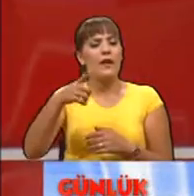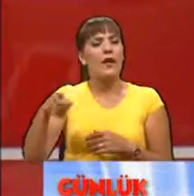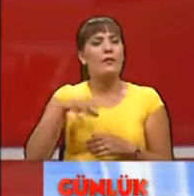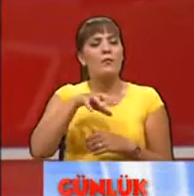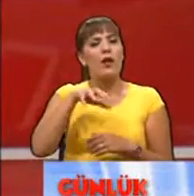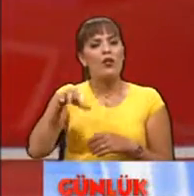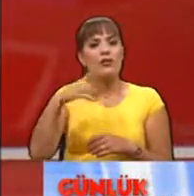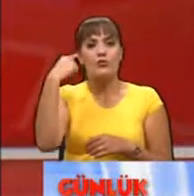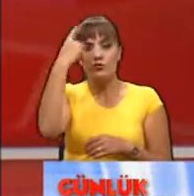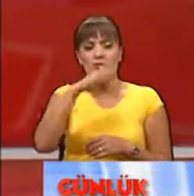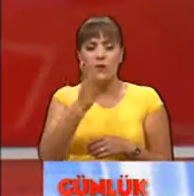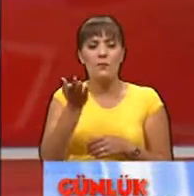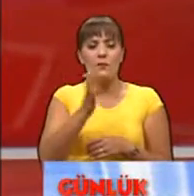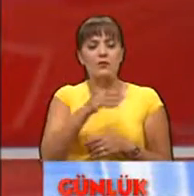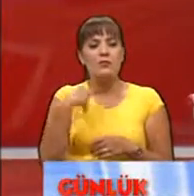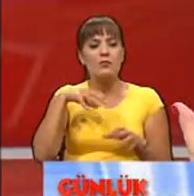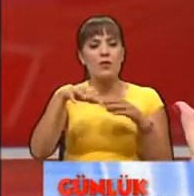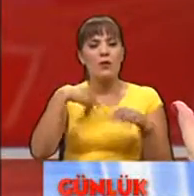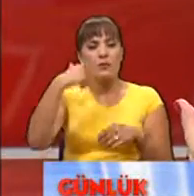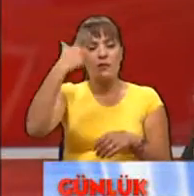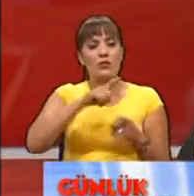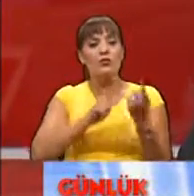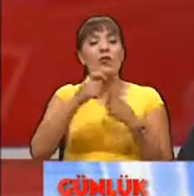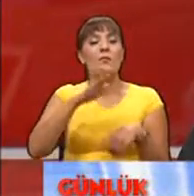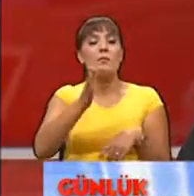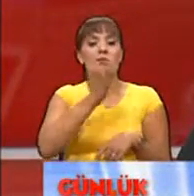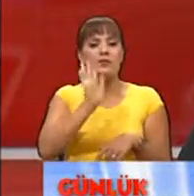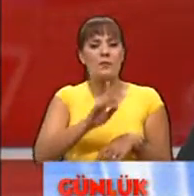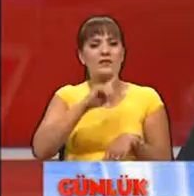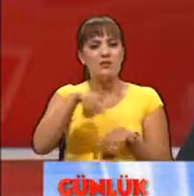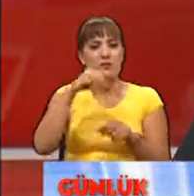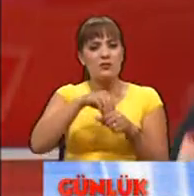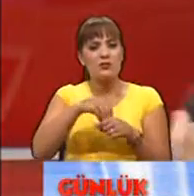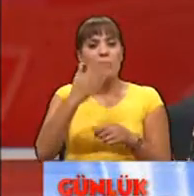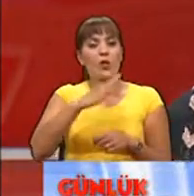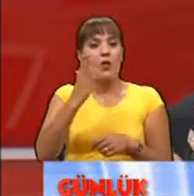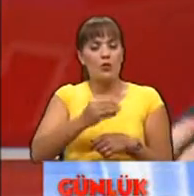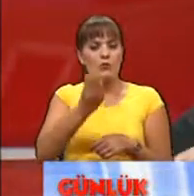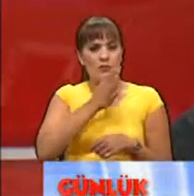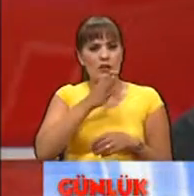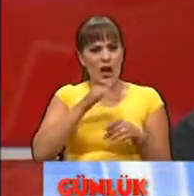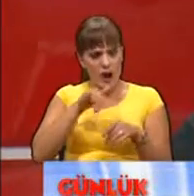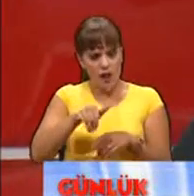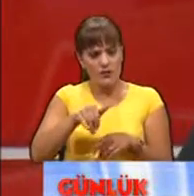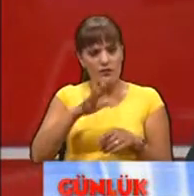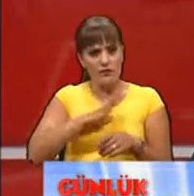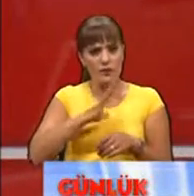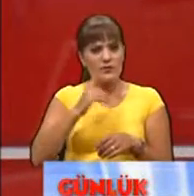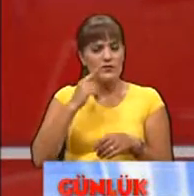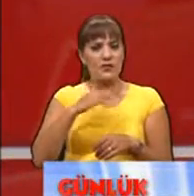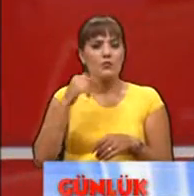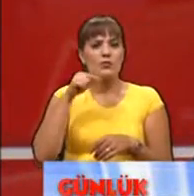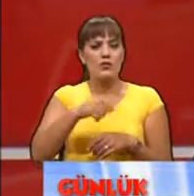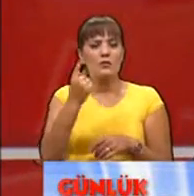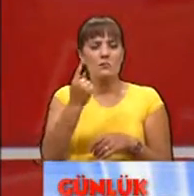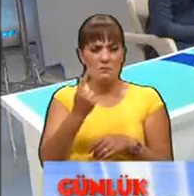bölgelerde yüzde ya da başka bölgelerde bedenin kullanıldığını biliyoruz ve zaman içinde yok olduğunu biliyoruz. Aynı şey geçerli mi dişte de diş etinde de? Tabii